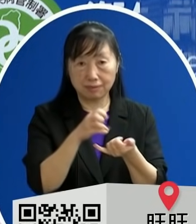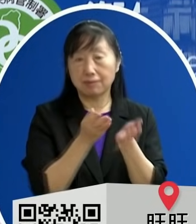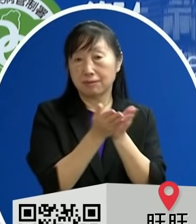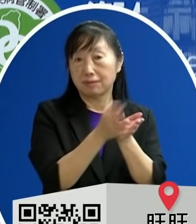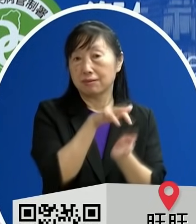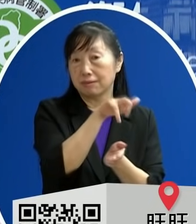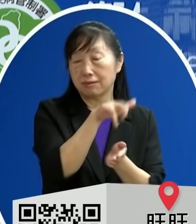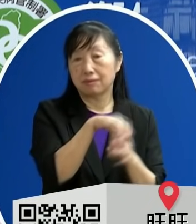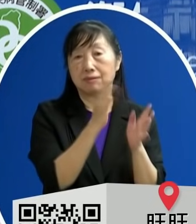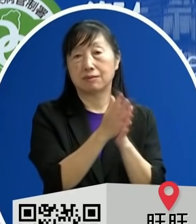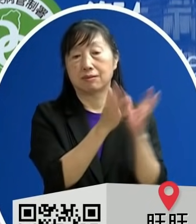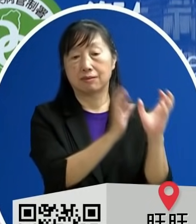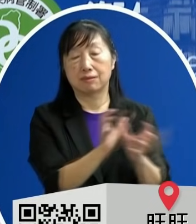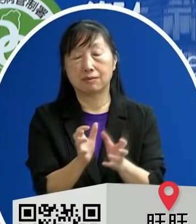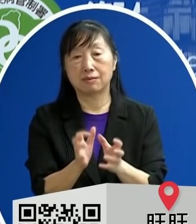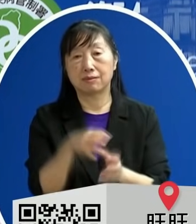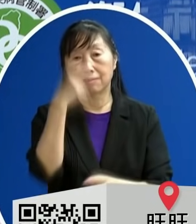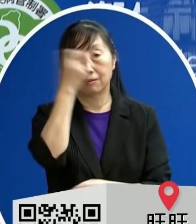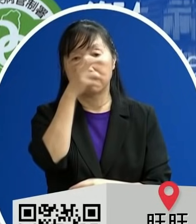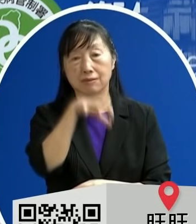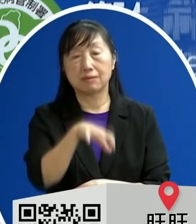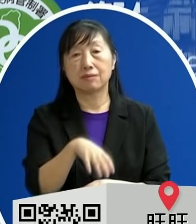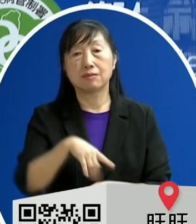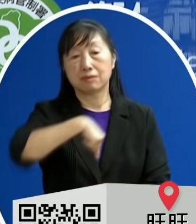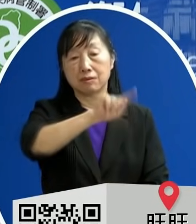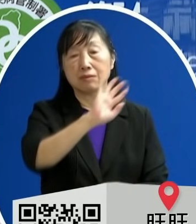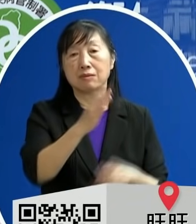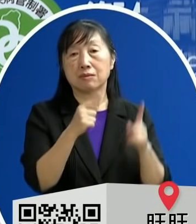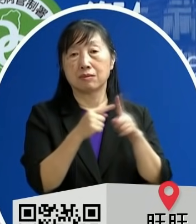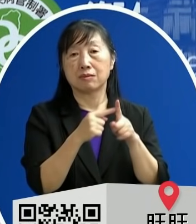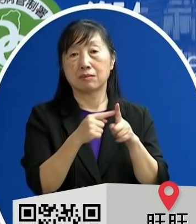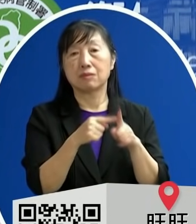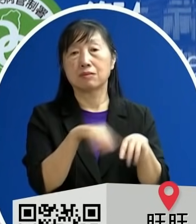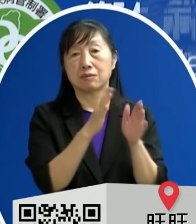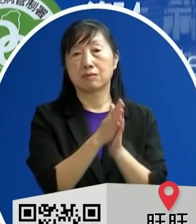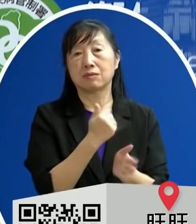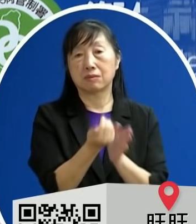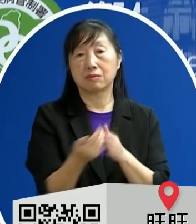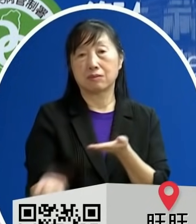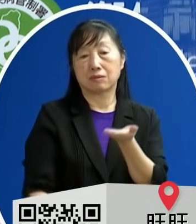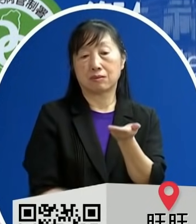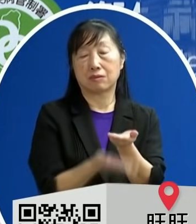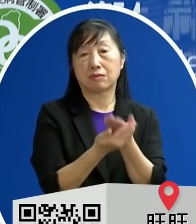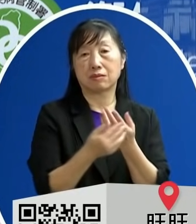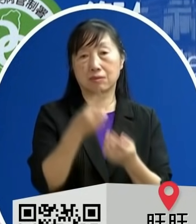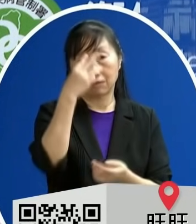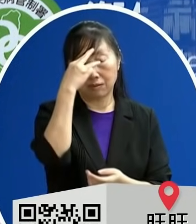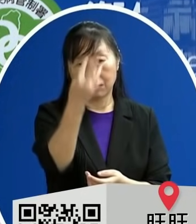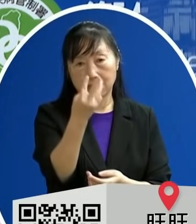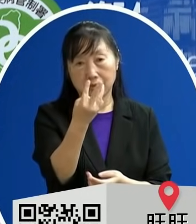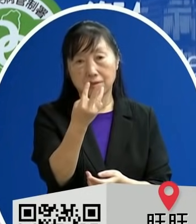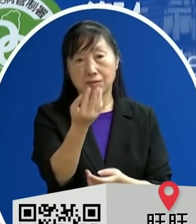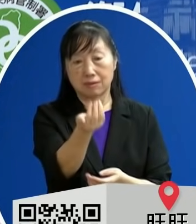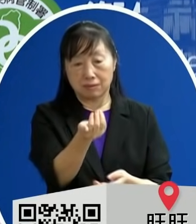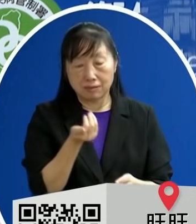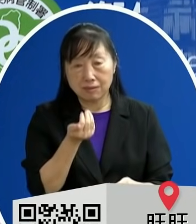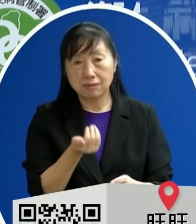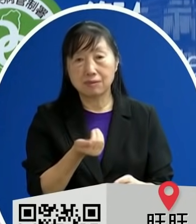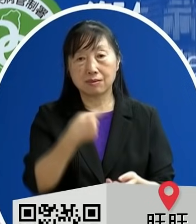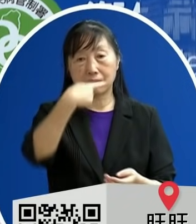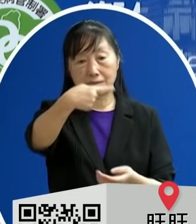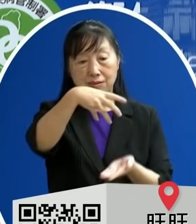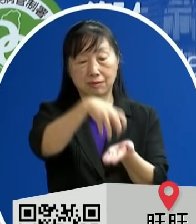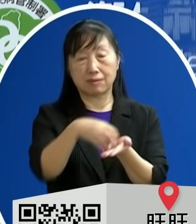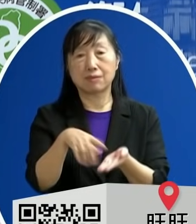炎筛检站，并要求旅客持三日内的检测阴性报告证明才能登机赴离